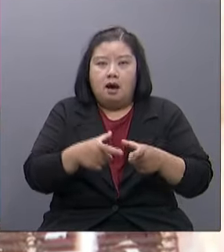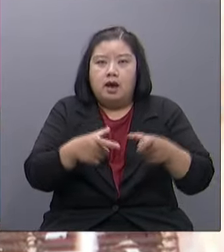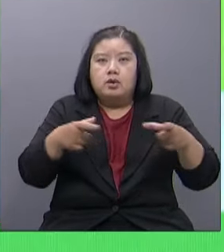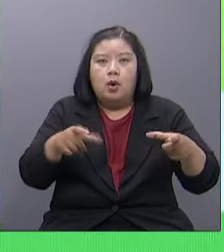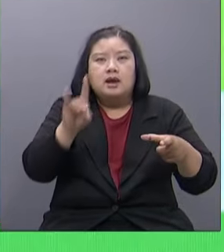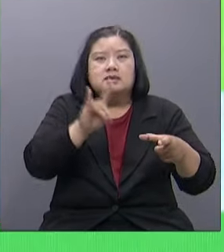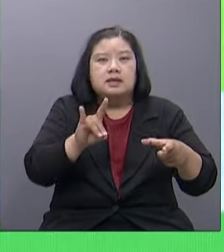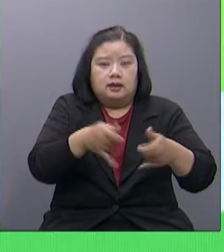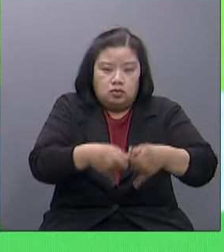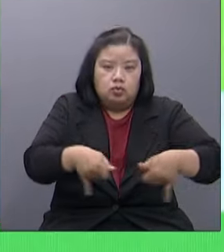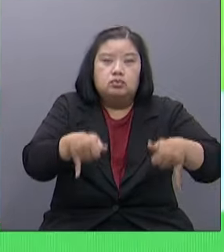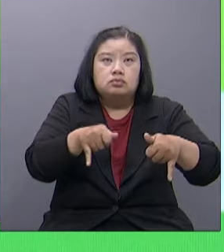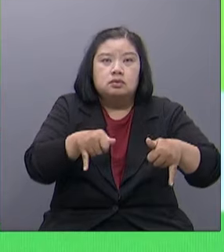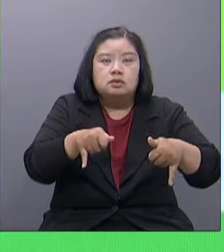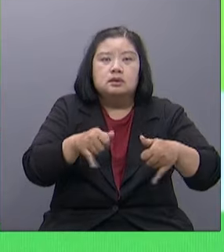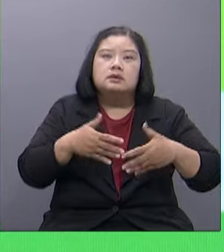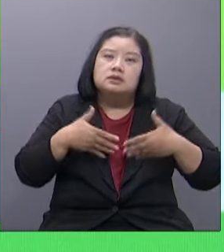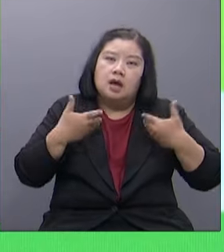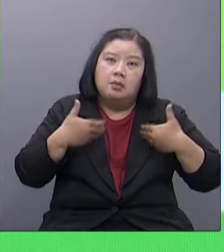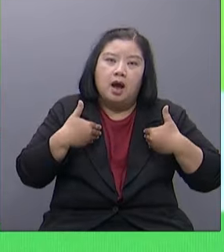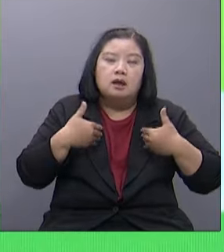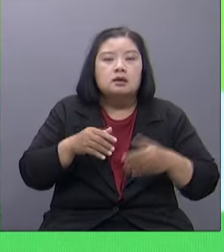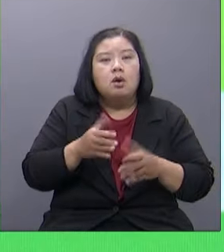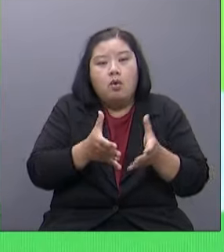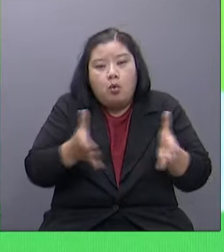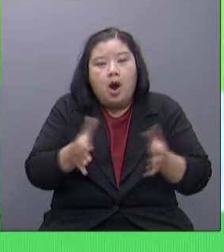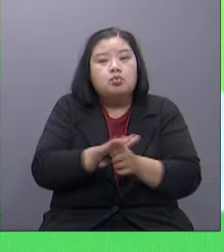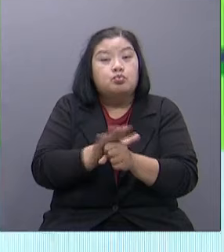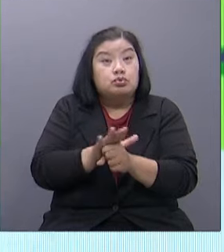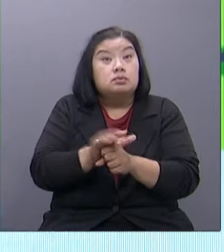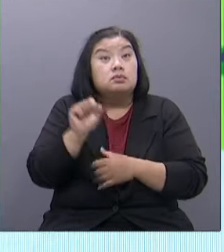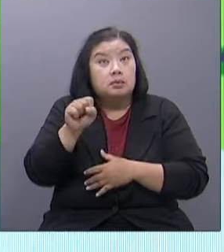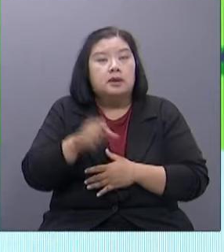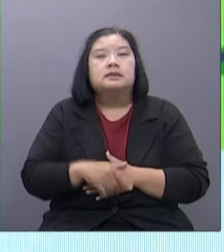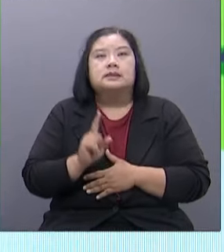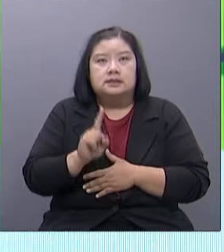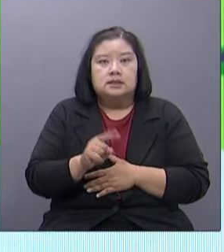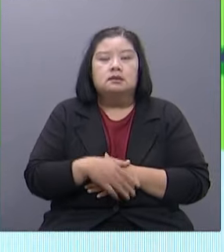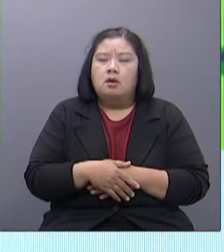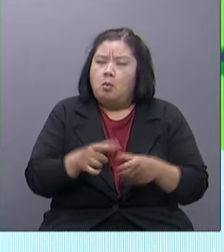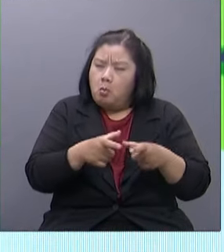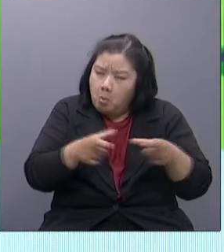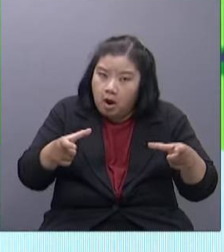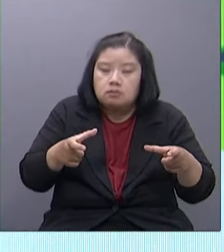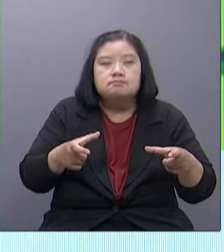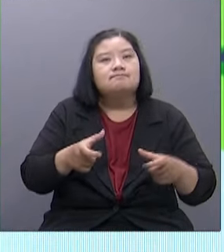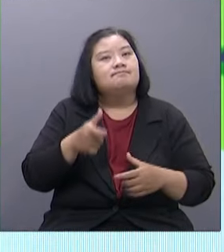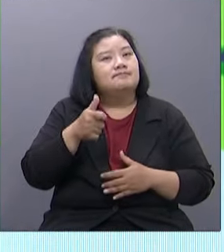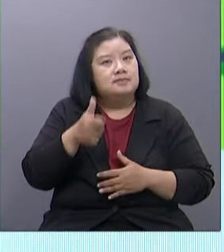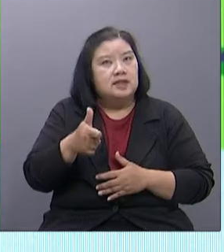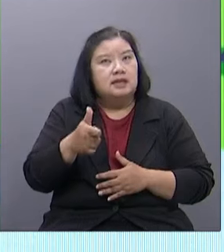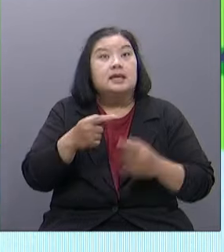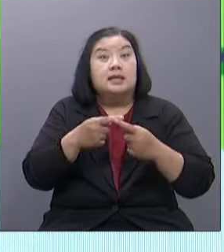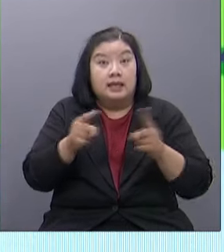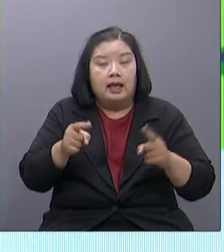มีพื้นที่ได้กว้างขวางแบบเพียงพอที่เขาจะอยู่ได้พื้นที่กว้างที่สุดดีที่สุดดีที่สุดนะคะนะครับแต่ว่าต้องดูความเป็น